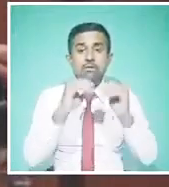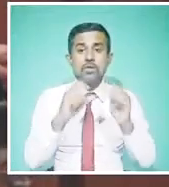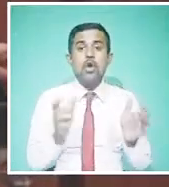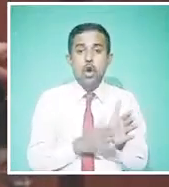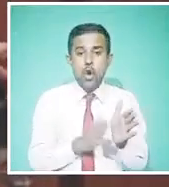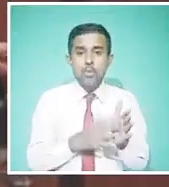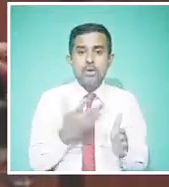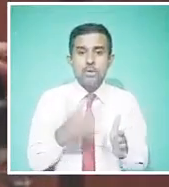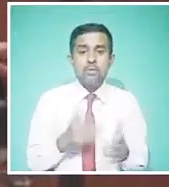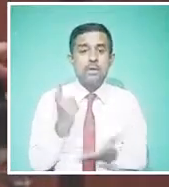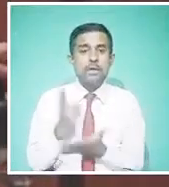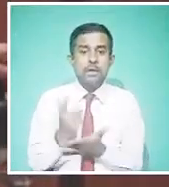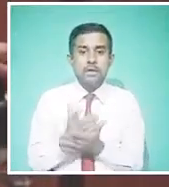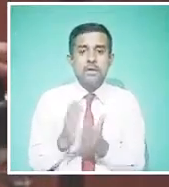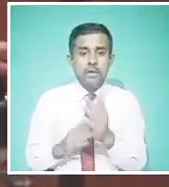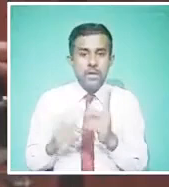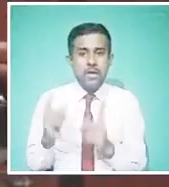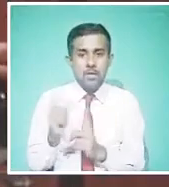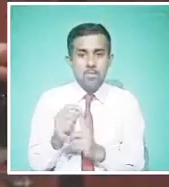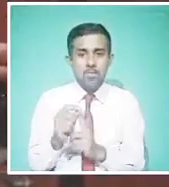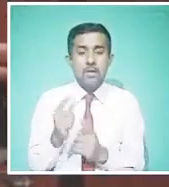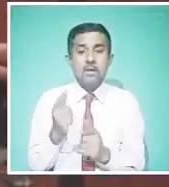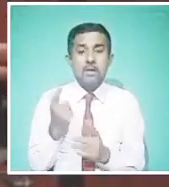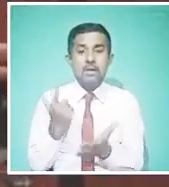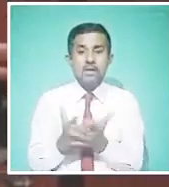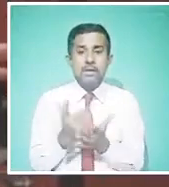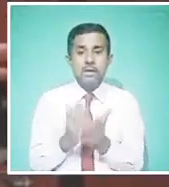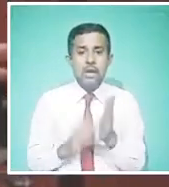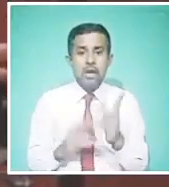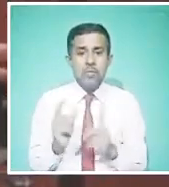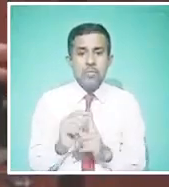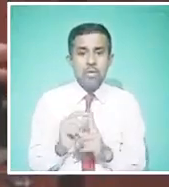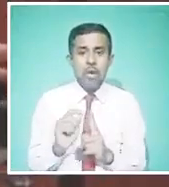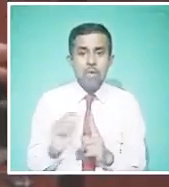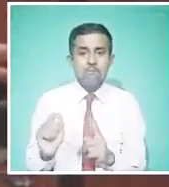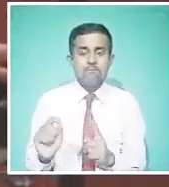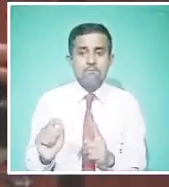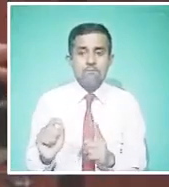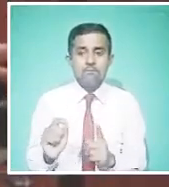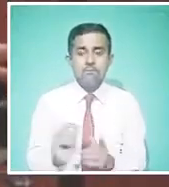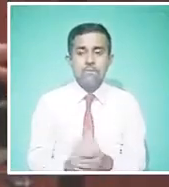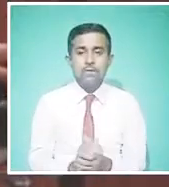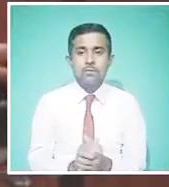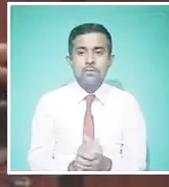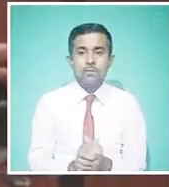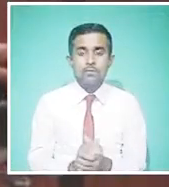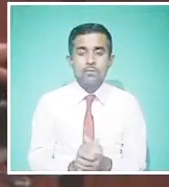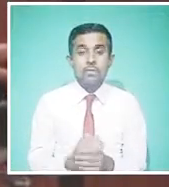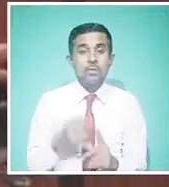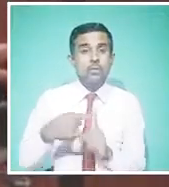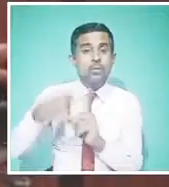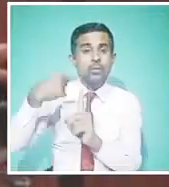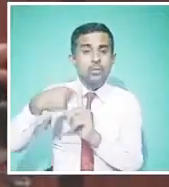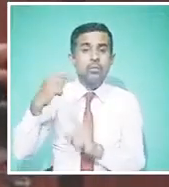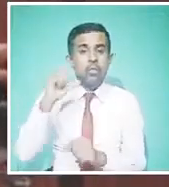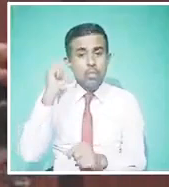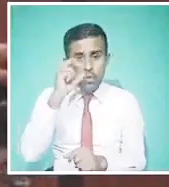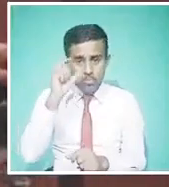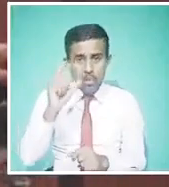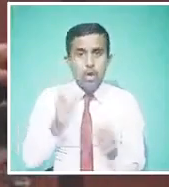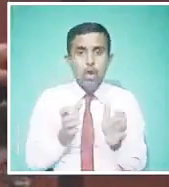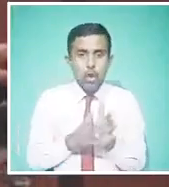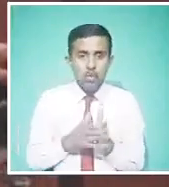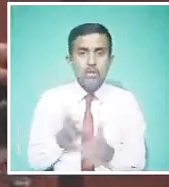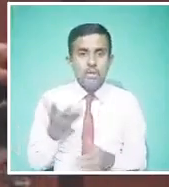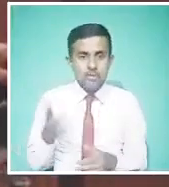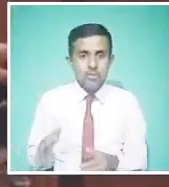மீனவர்கள் சார்ந்த அபிவிருத்தி சம்பந்தமான குழு கூட்டங்கள் நடைபெறுவது மாவட்ட செயலகம் வாரியாக, பிரதேச செயலகங்கள் வாரியாக. ஆனால் இப்போ அந்த